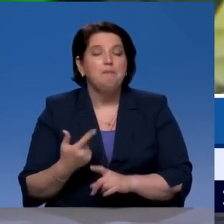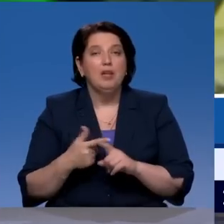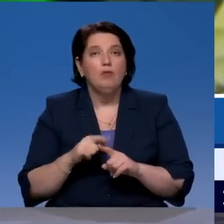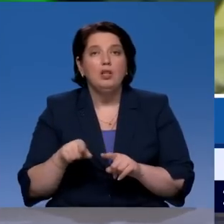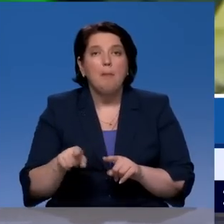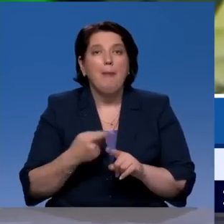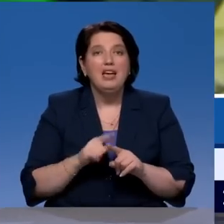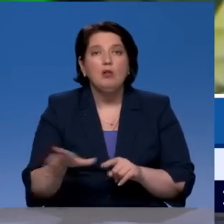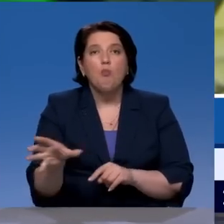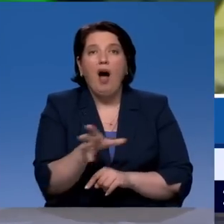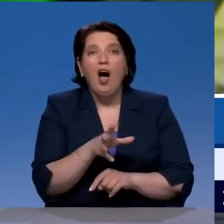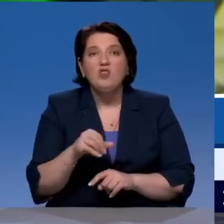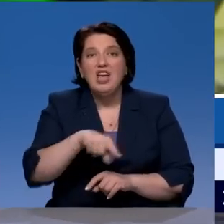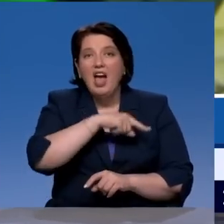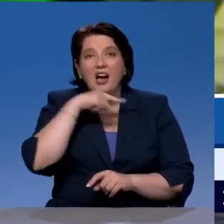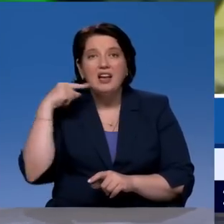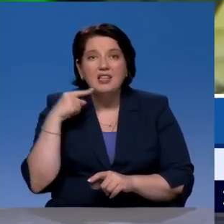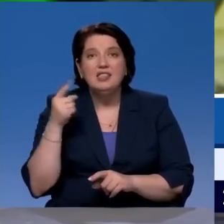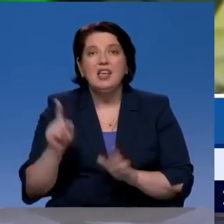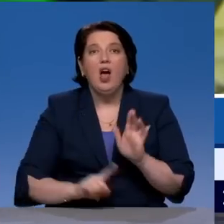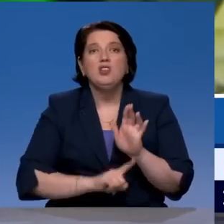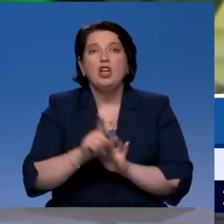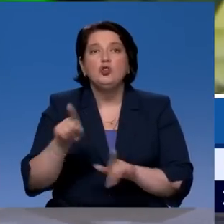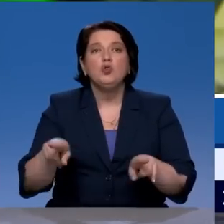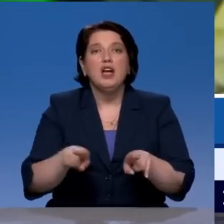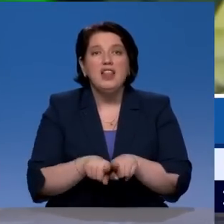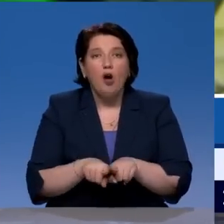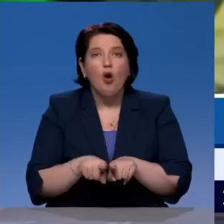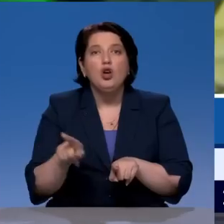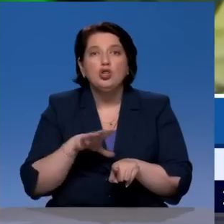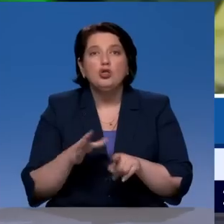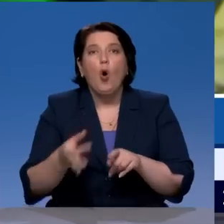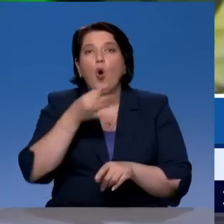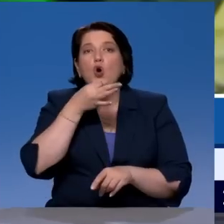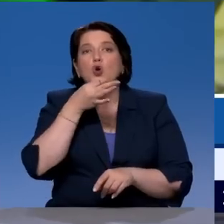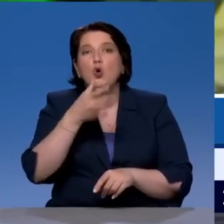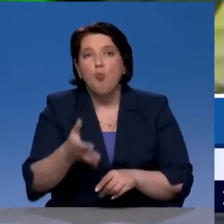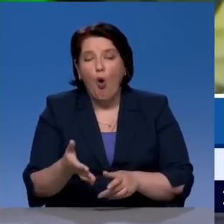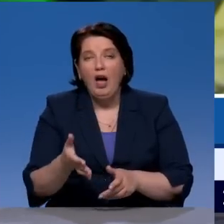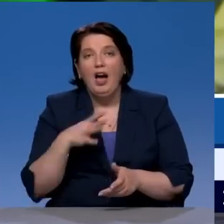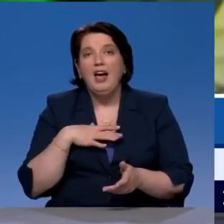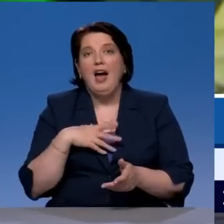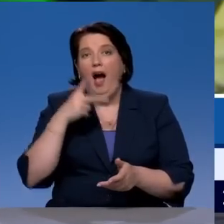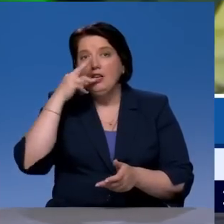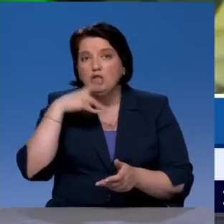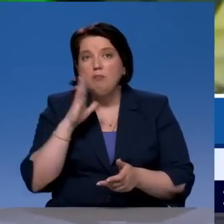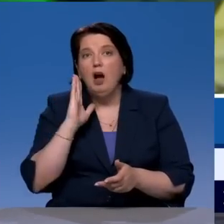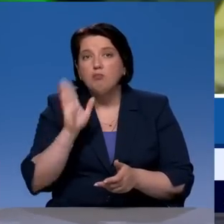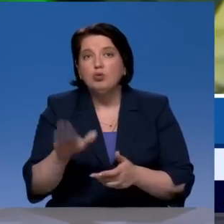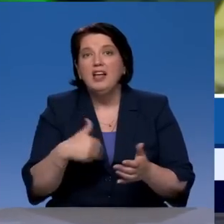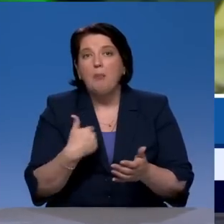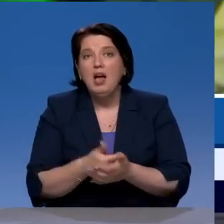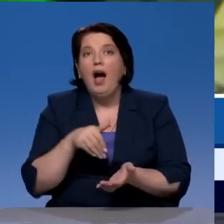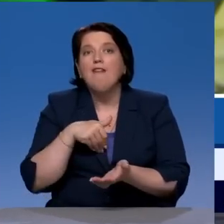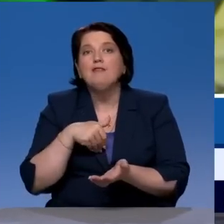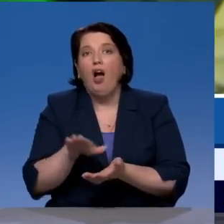любое нарушение в этом бланке будет означать отказ. И вот представьте, человек пришел, оставил очередь, вернулся в поликлинику. А такие случаи уже